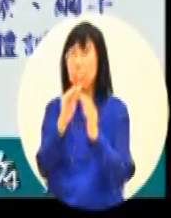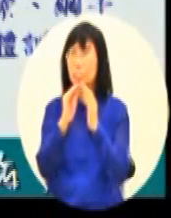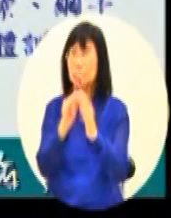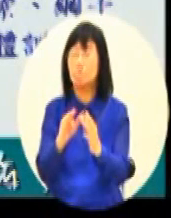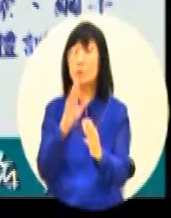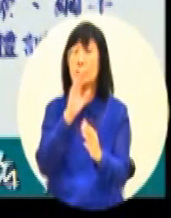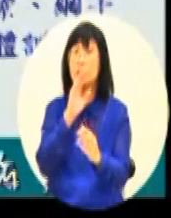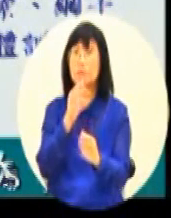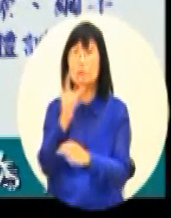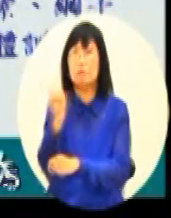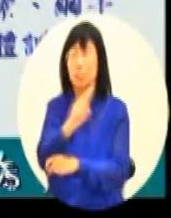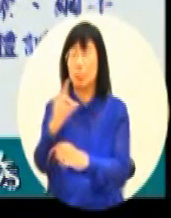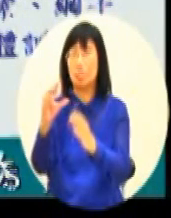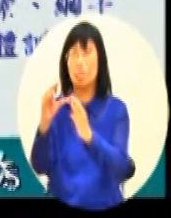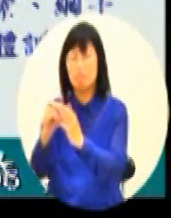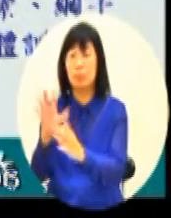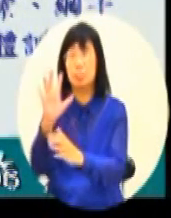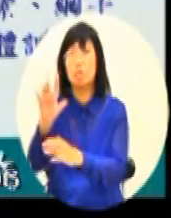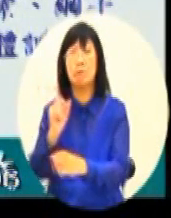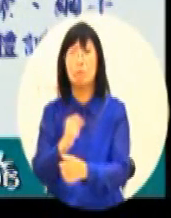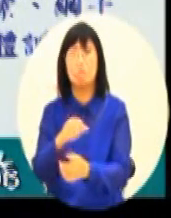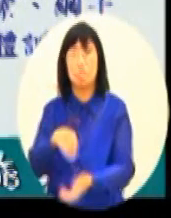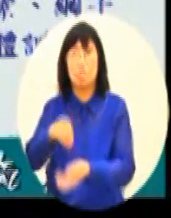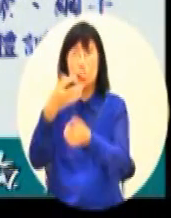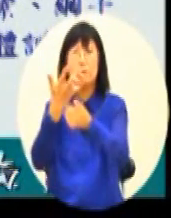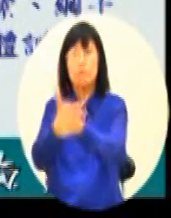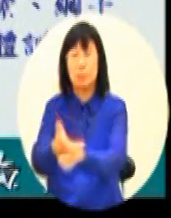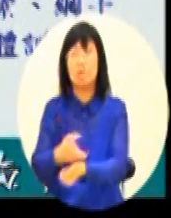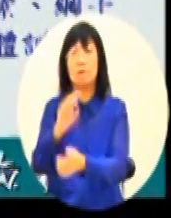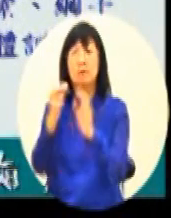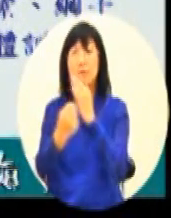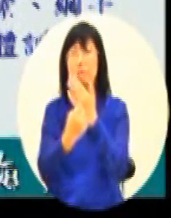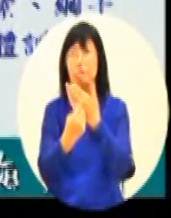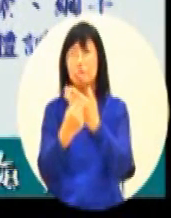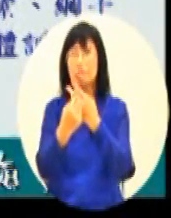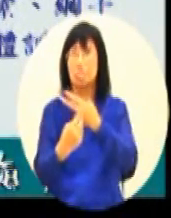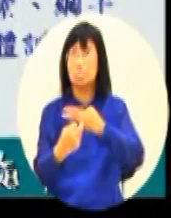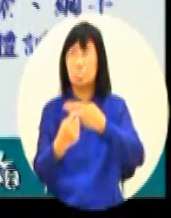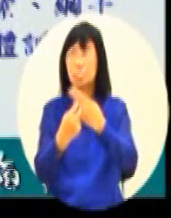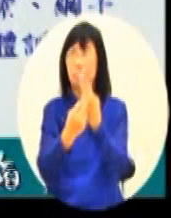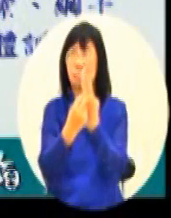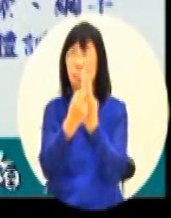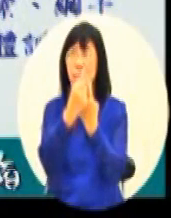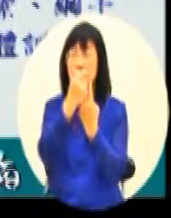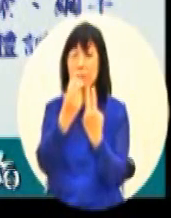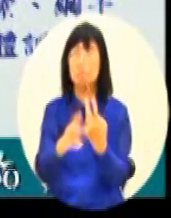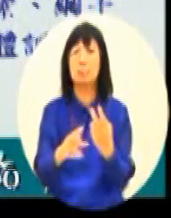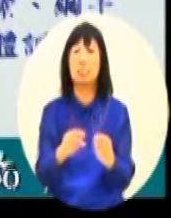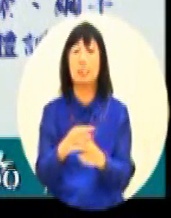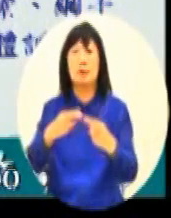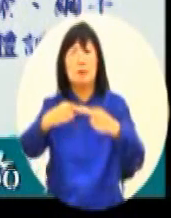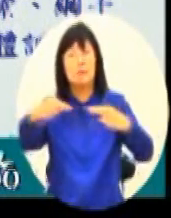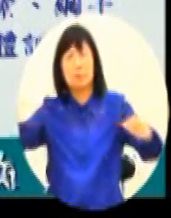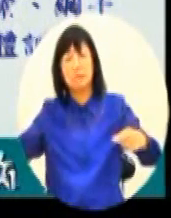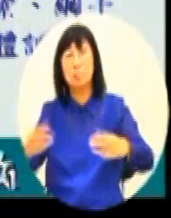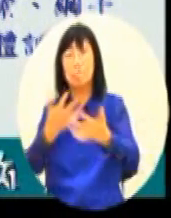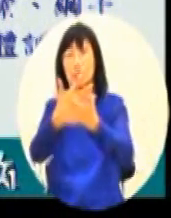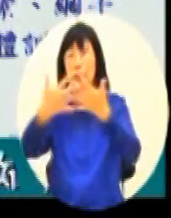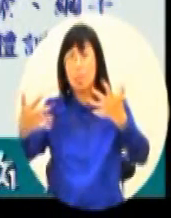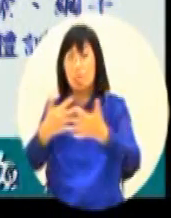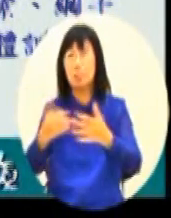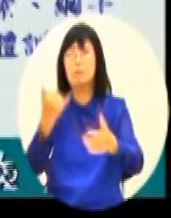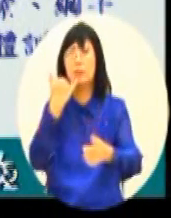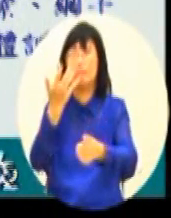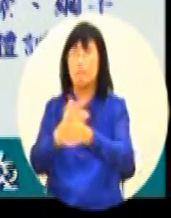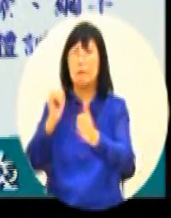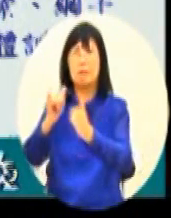是消防局推荐，也提供这个物资，梯子啦、绳索啦、网子啦、简易器材，让民间救难团体